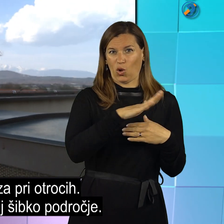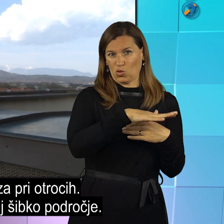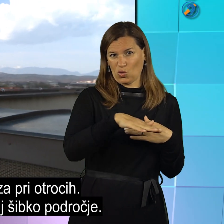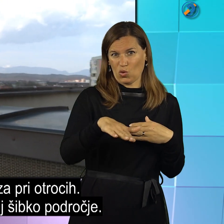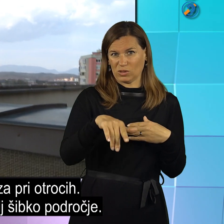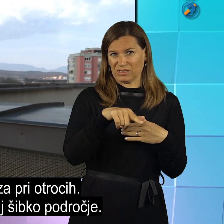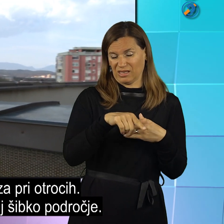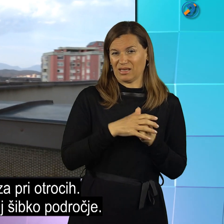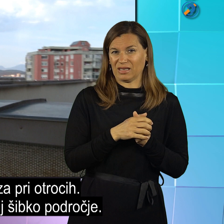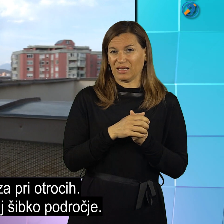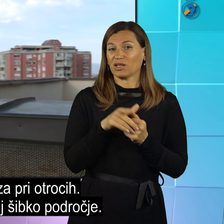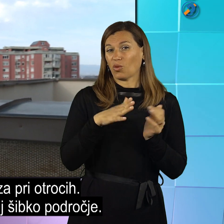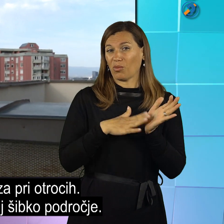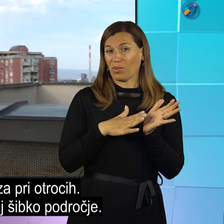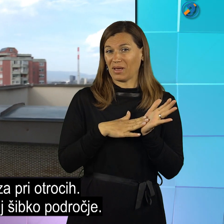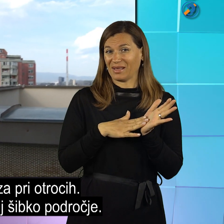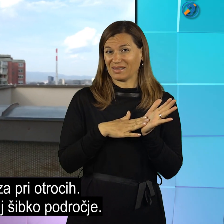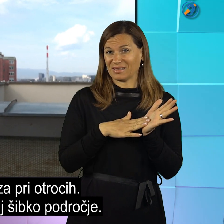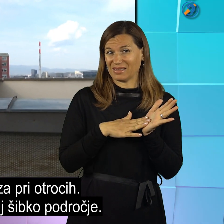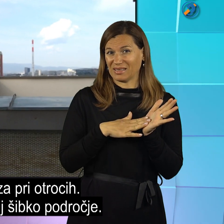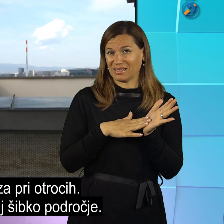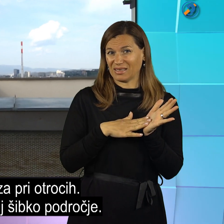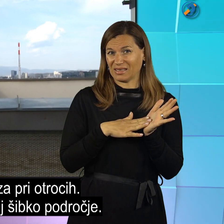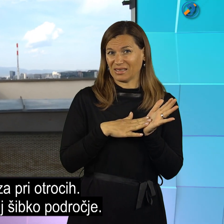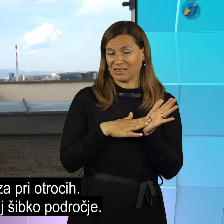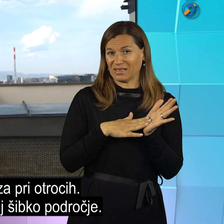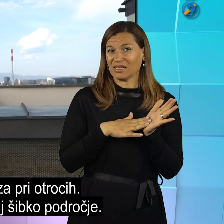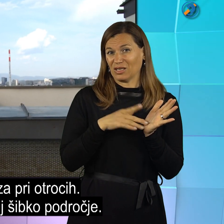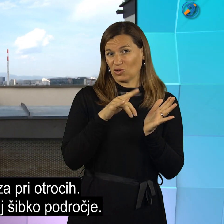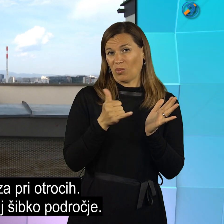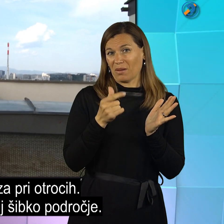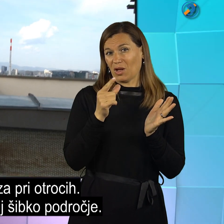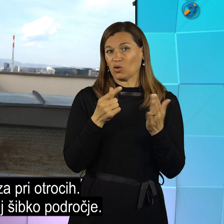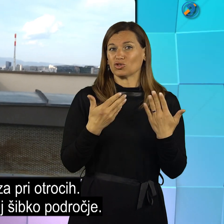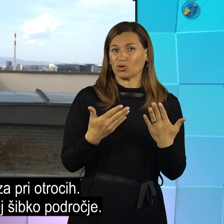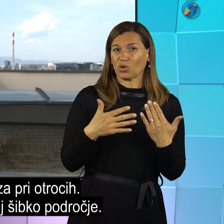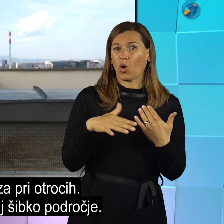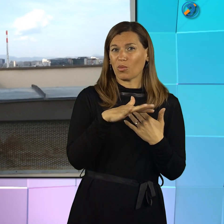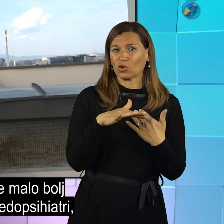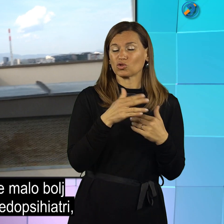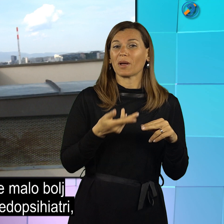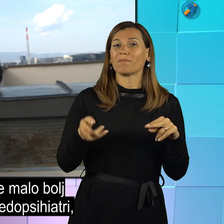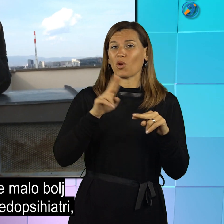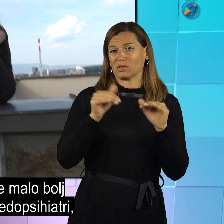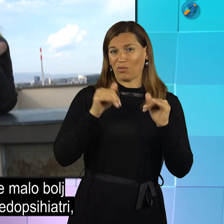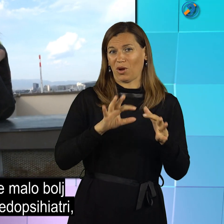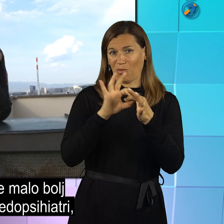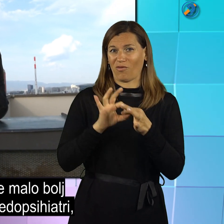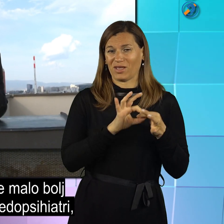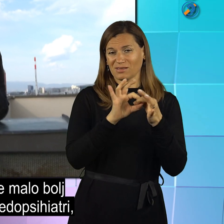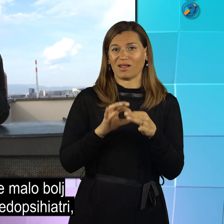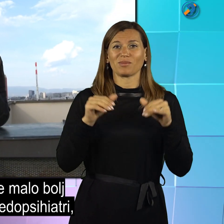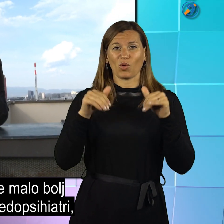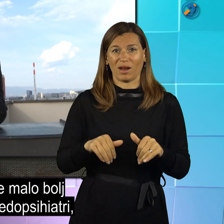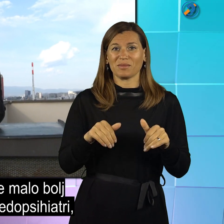otrocih. Se pravi, da tukaj pa v bistvu pa je mogoče malo šibko področje, bi se mogli malo bolj povezati, ker